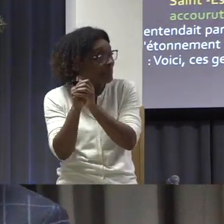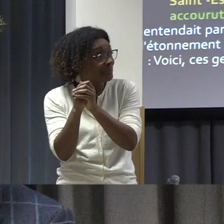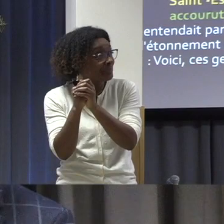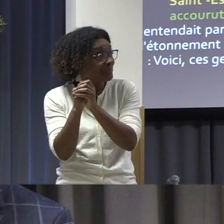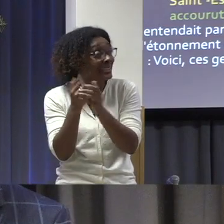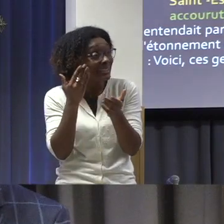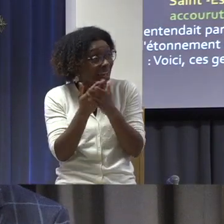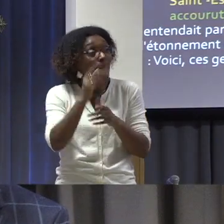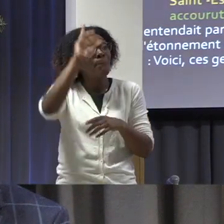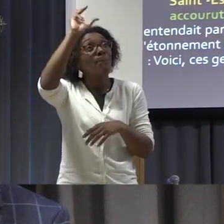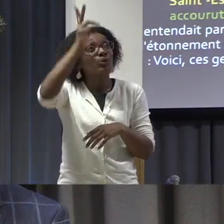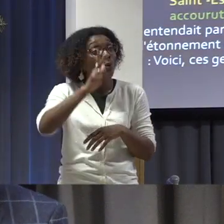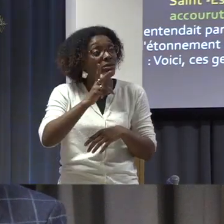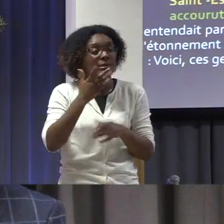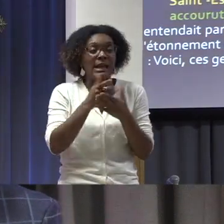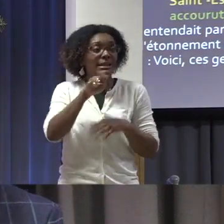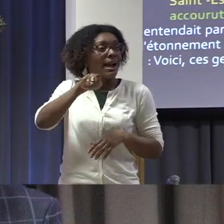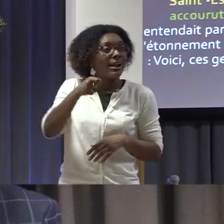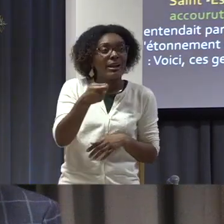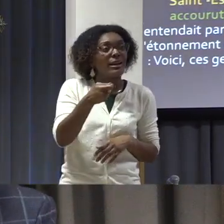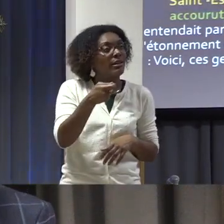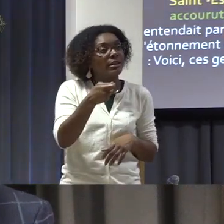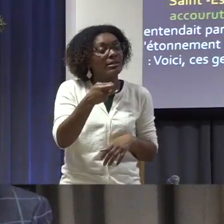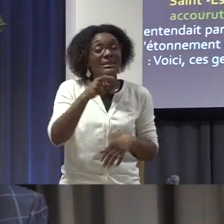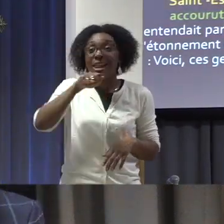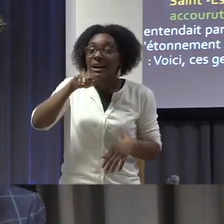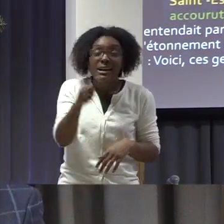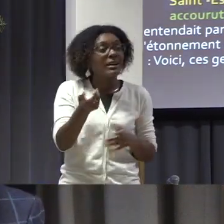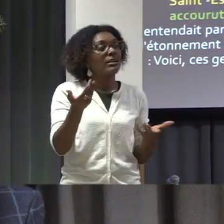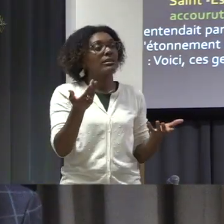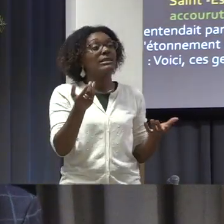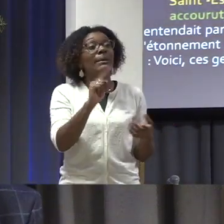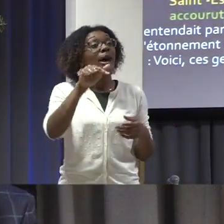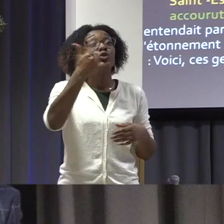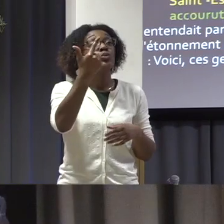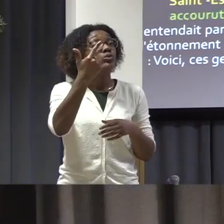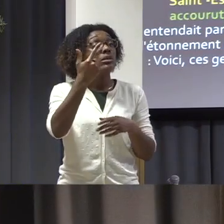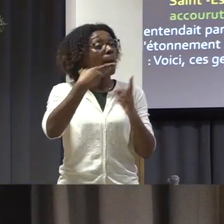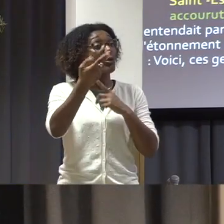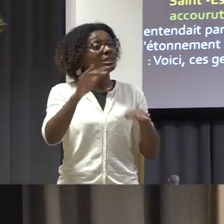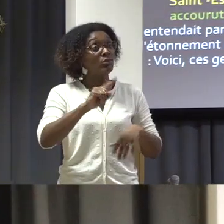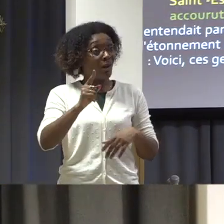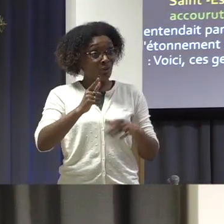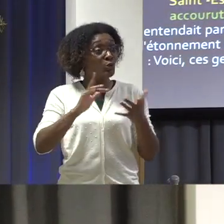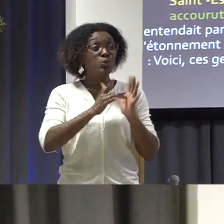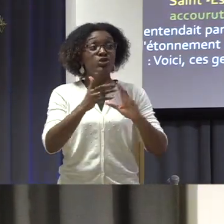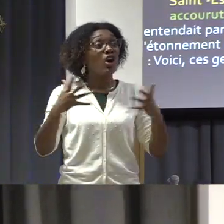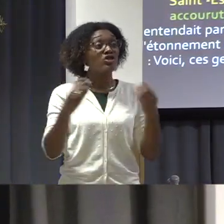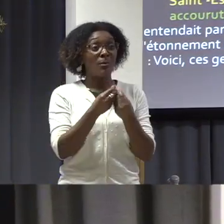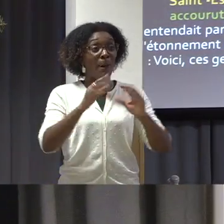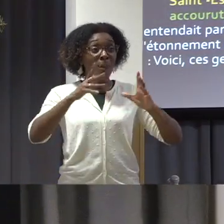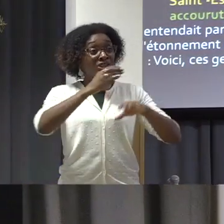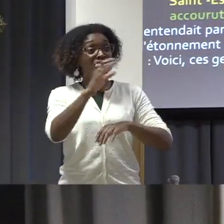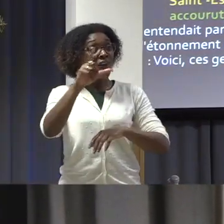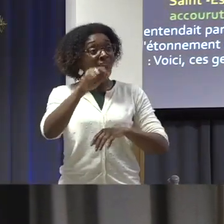clef de beaucoup de choses pas seulement les apôtres les 12 mai les autres tout ils étaient nombreux tous ensemble et